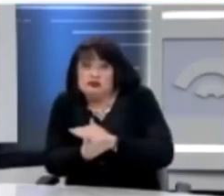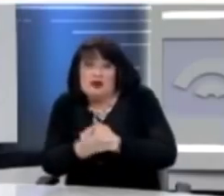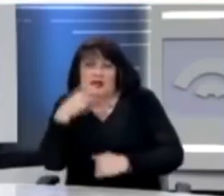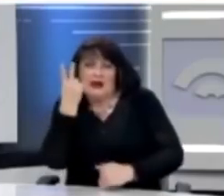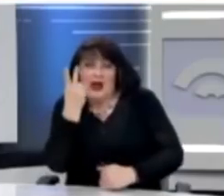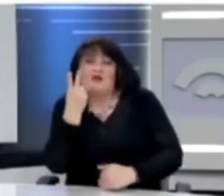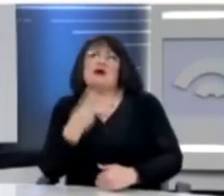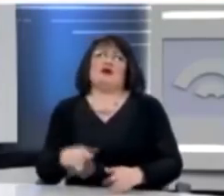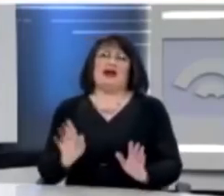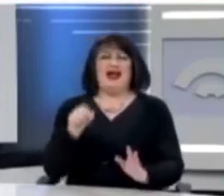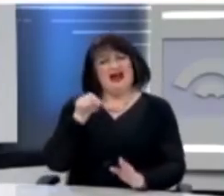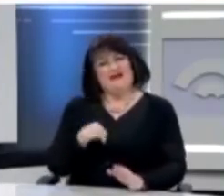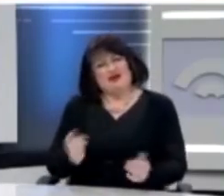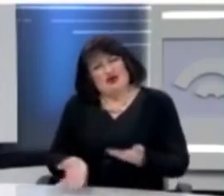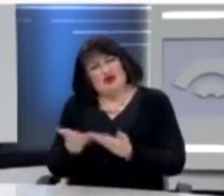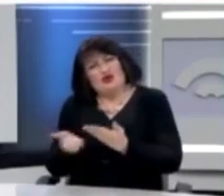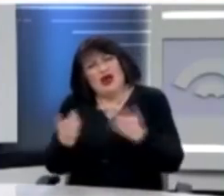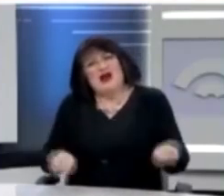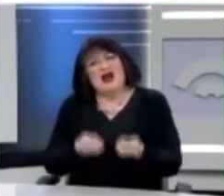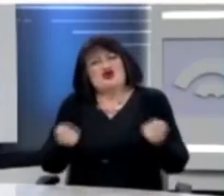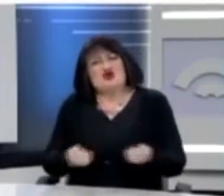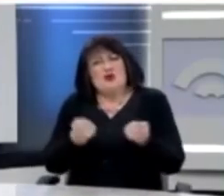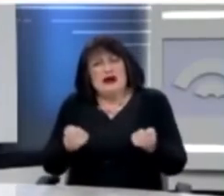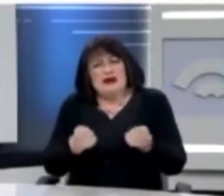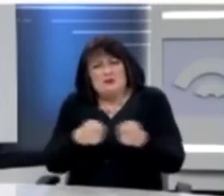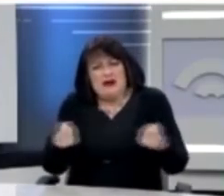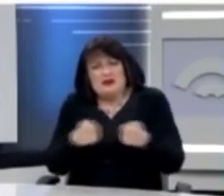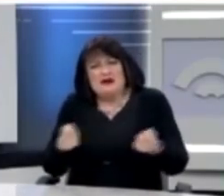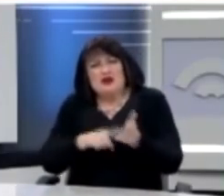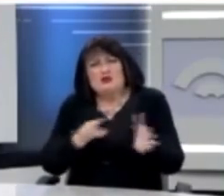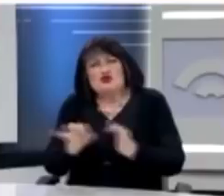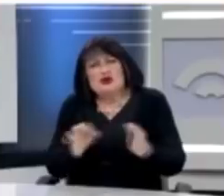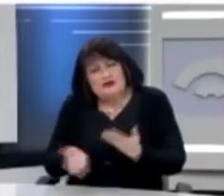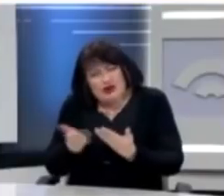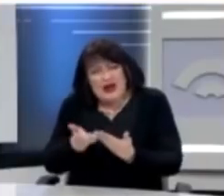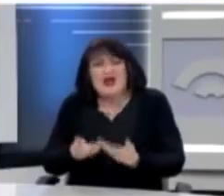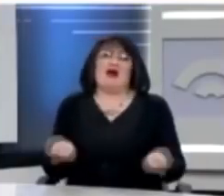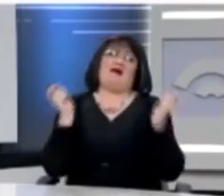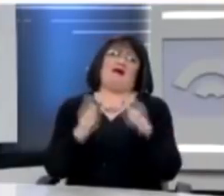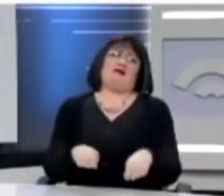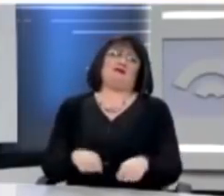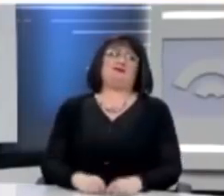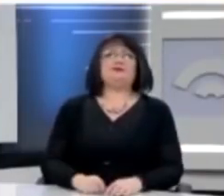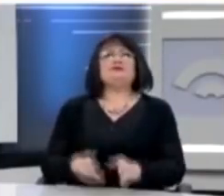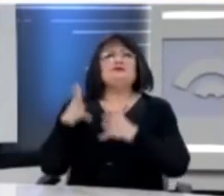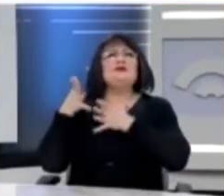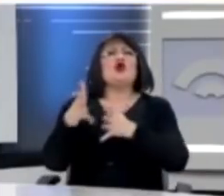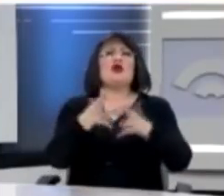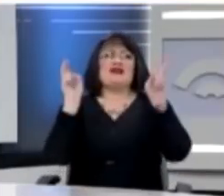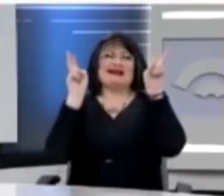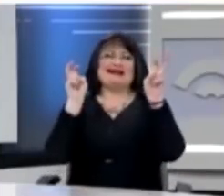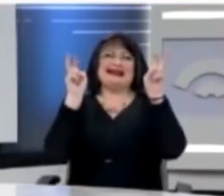Τόσο φιλεργατικά είναι τα μέτρα του νομοσχεδίου σας. Το νομοσχέδιο παραπλανητικά θέτει τον